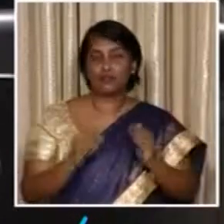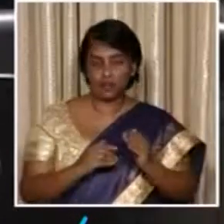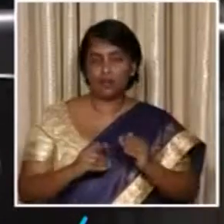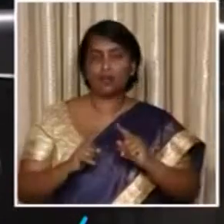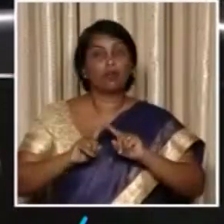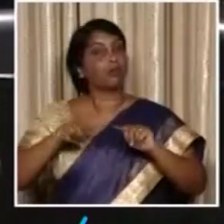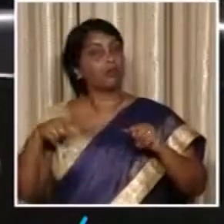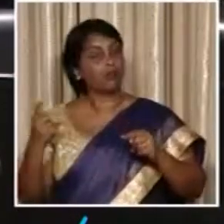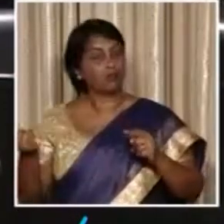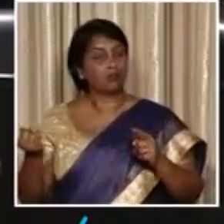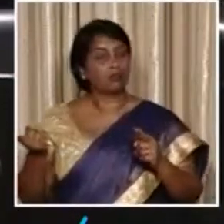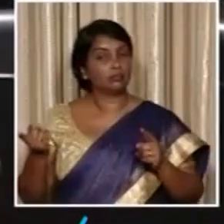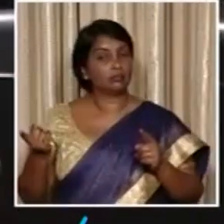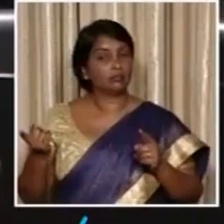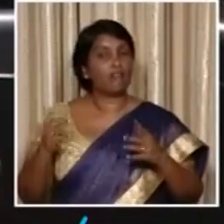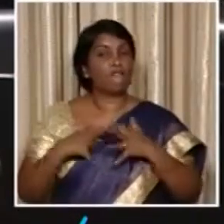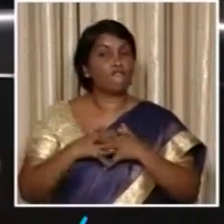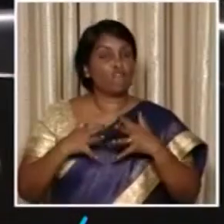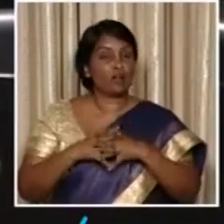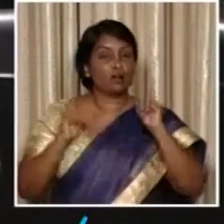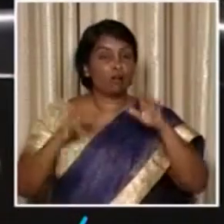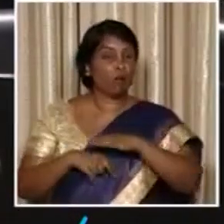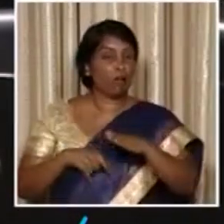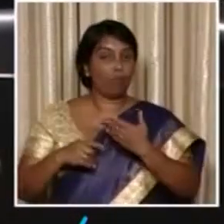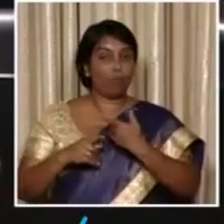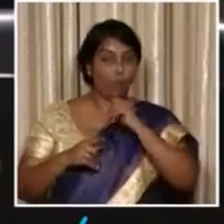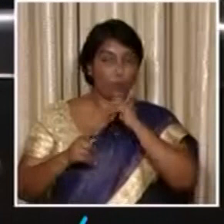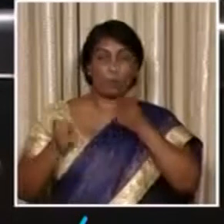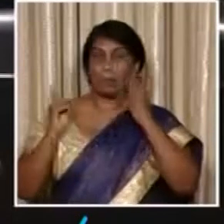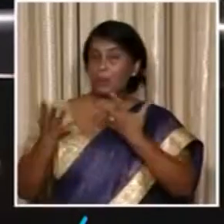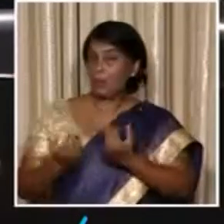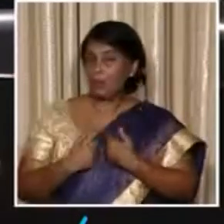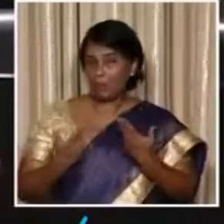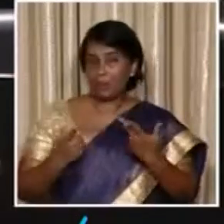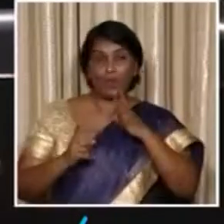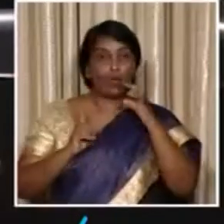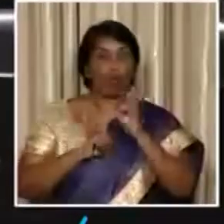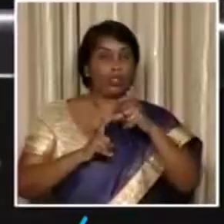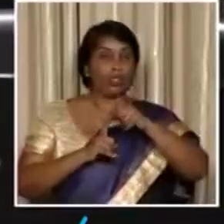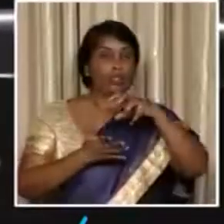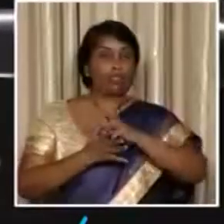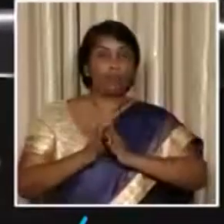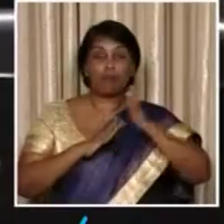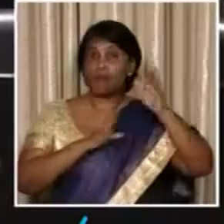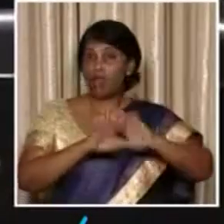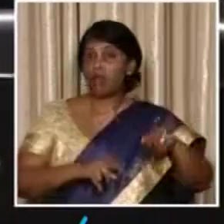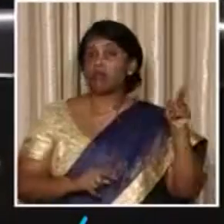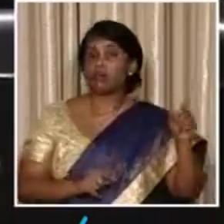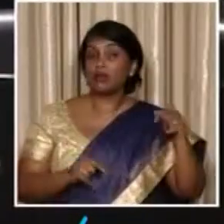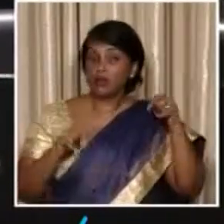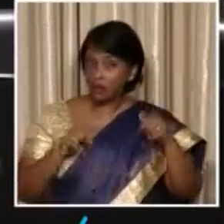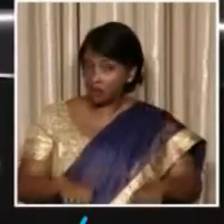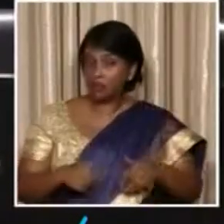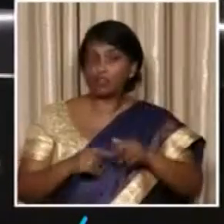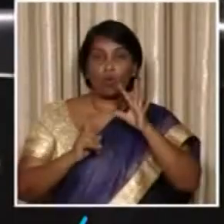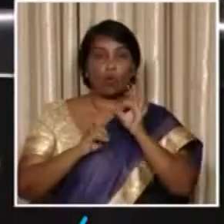පැත්තේ මේ මොනවද වෙන්නප්පුවේ ග්‍රවුන්ඩ් එක අපිට හරියට ගහන්න හම්බෙන්නේ නැහැ. පුත්‍රලන් දිස්ත්‍රික්කේ එහා කෙරවලේ දරුවන්ට. අද මේ